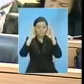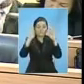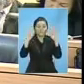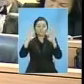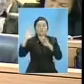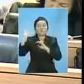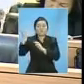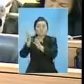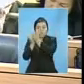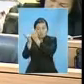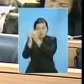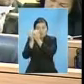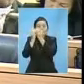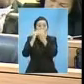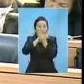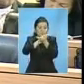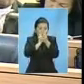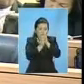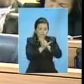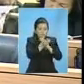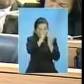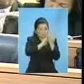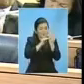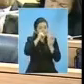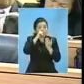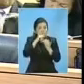ของชาวโลกและมาประยุกต์ใช้กับประเทศไทย